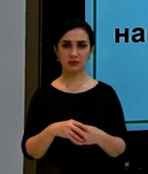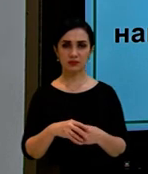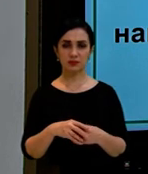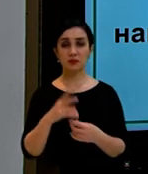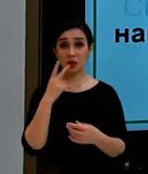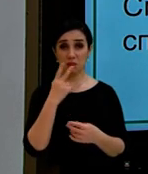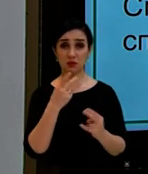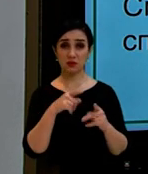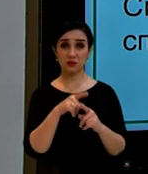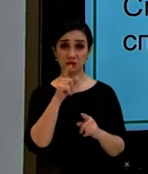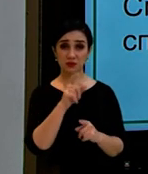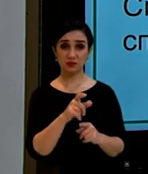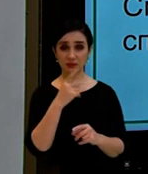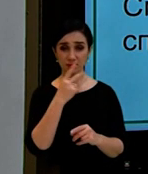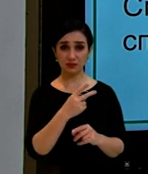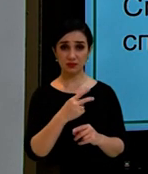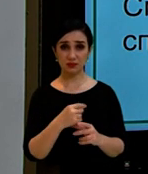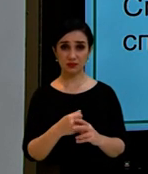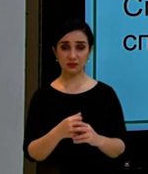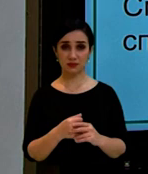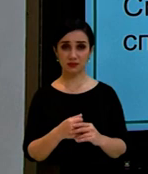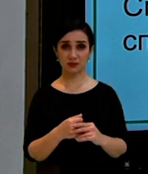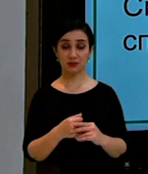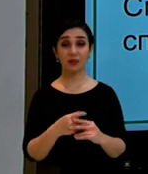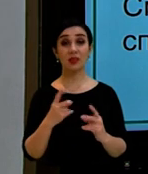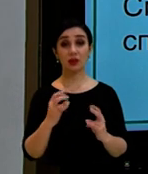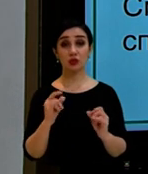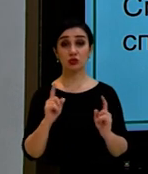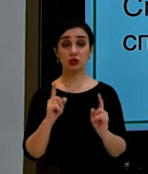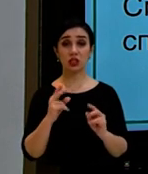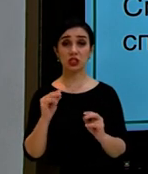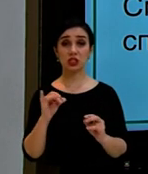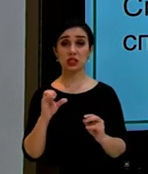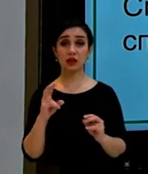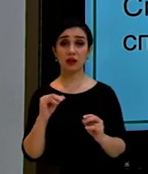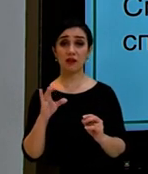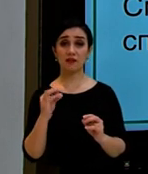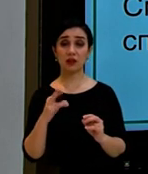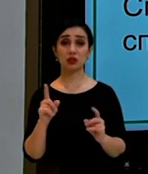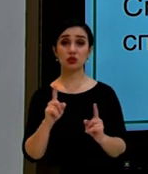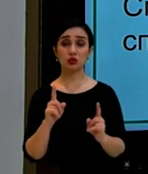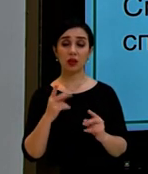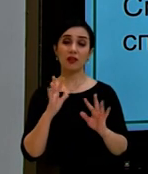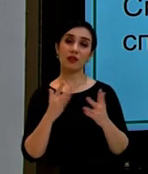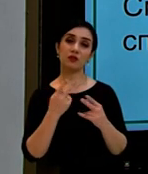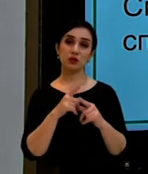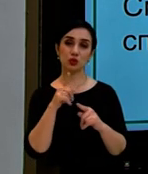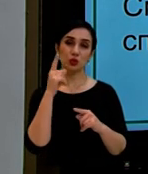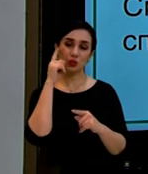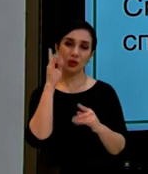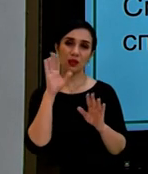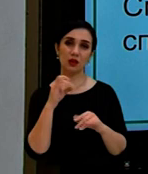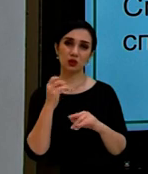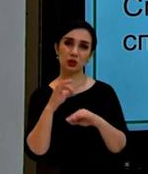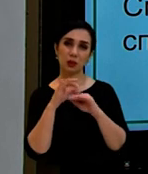посмотрите на него так ну что такое тщеславие это вот я вам до на всякий случай думаю давай